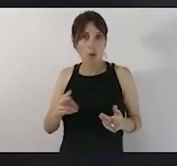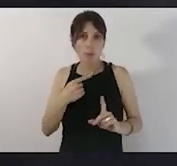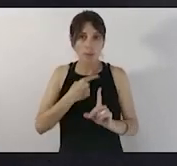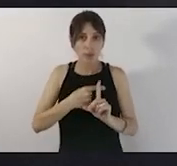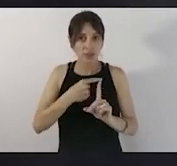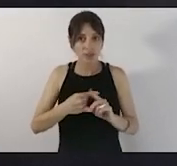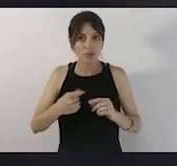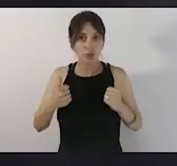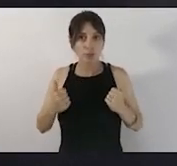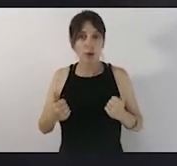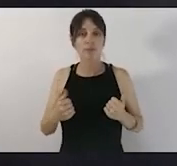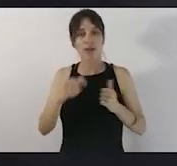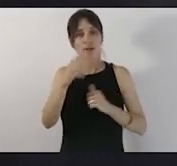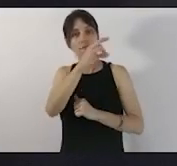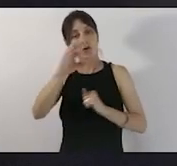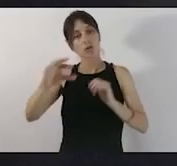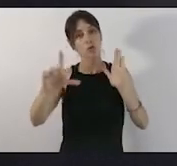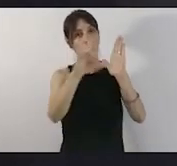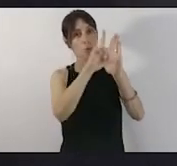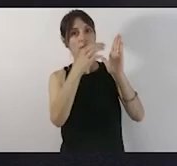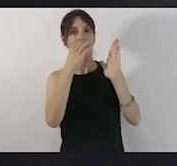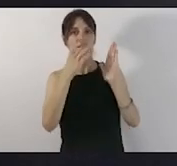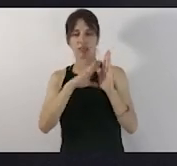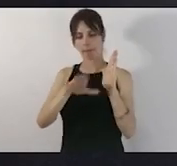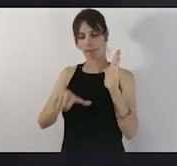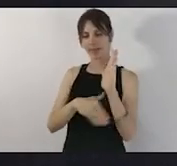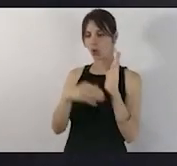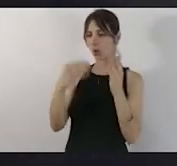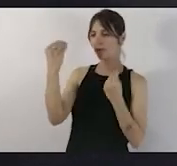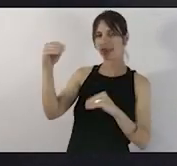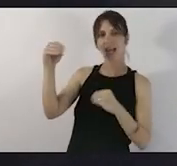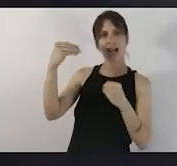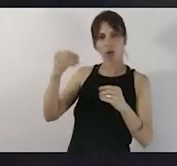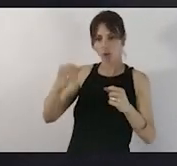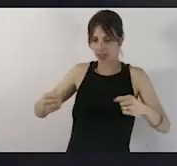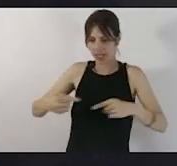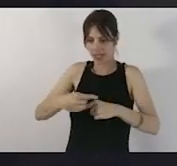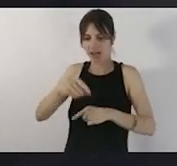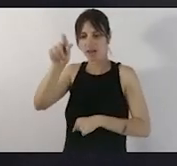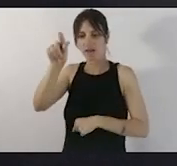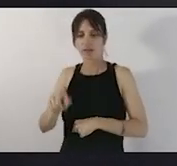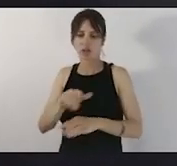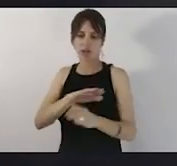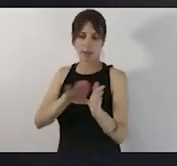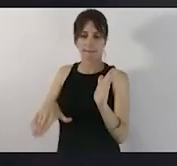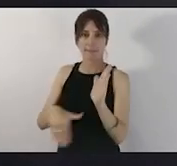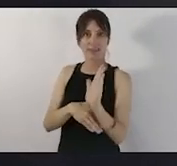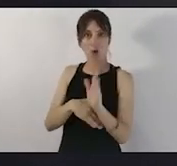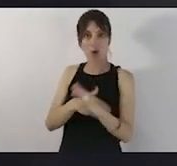législation française définit le mineur délinquant comme étant un mineur en danger. Et inutile de dire à